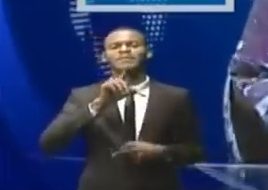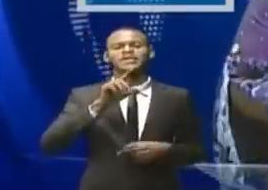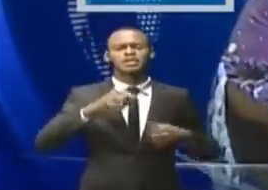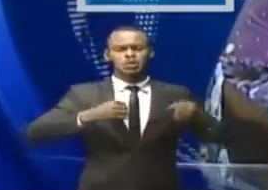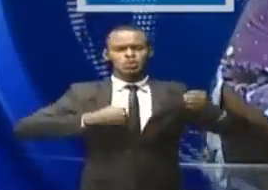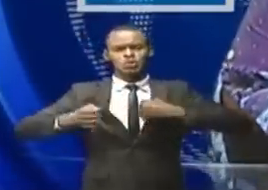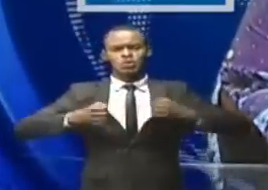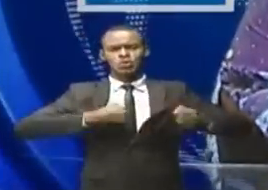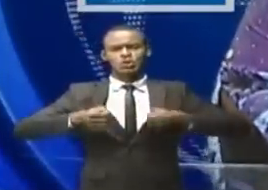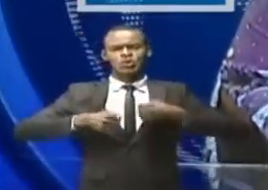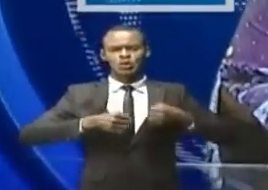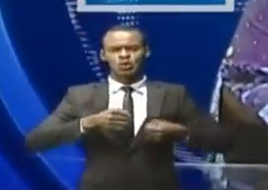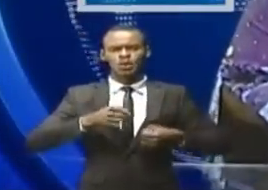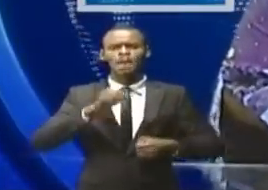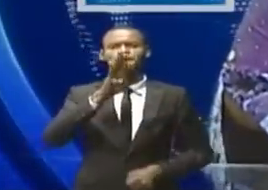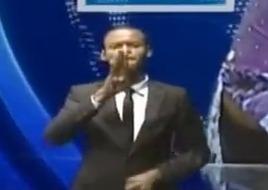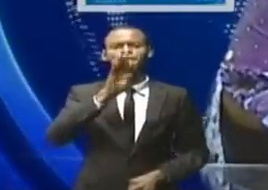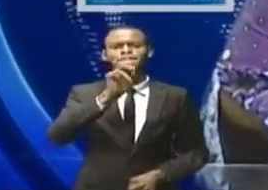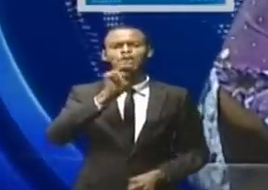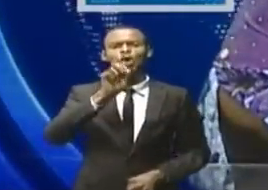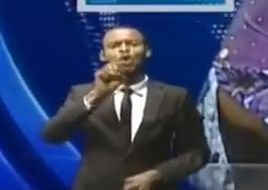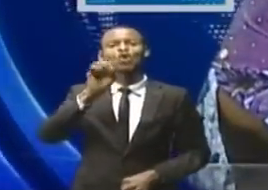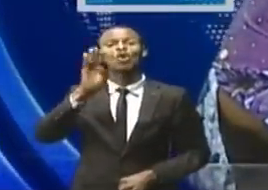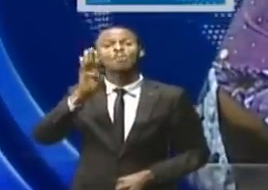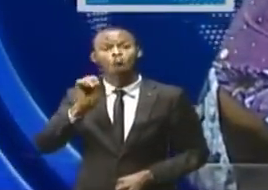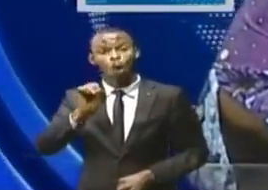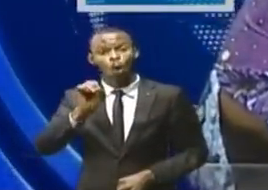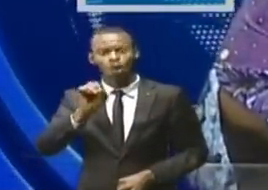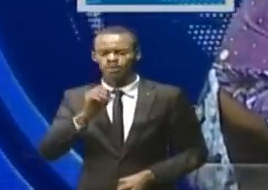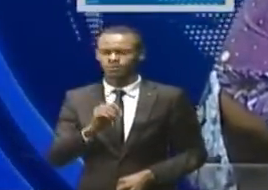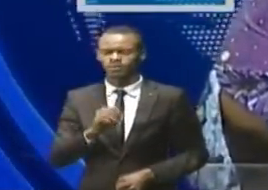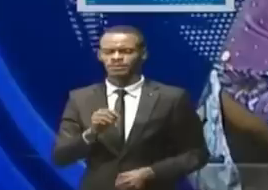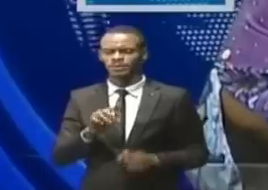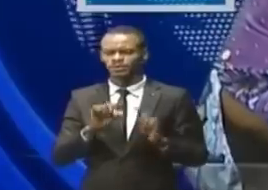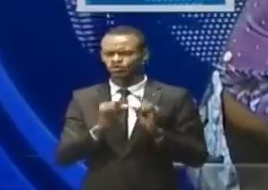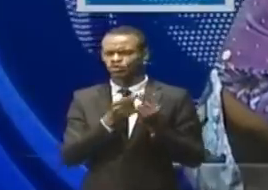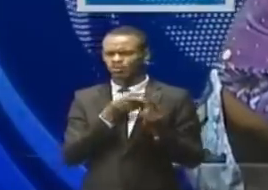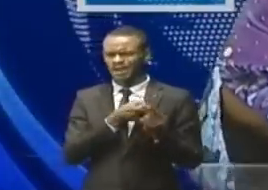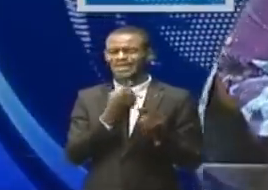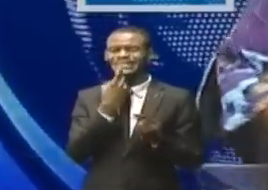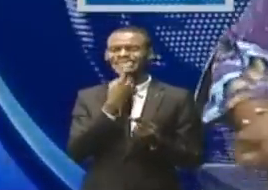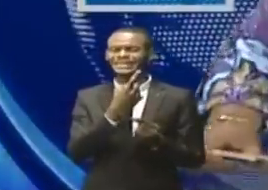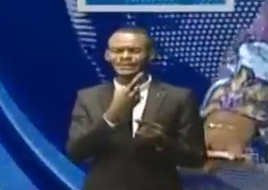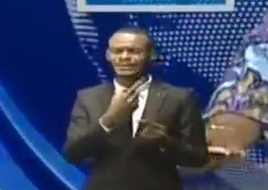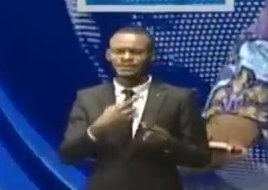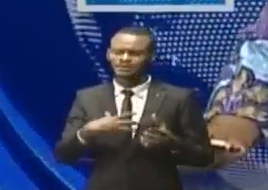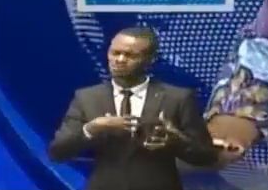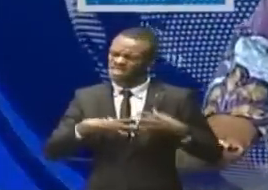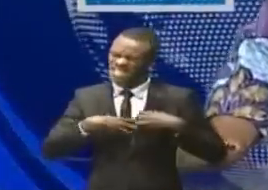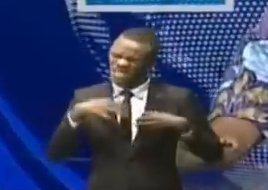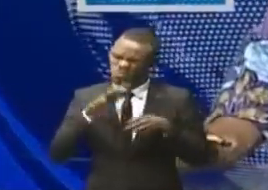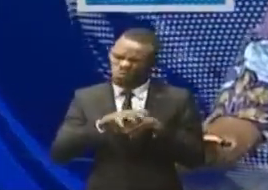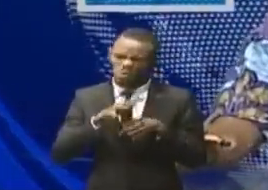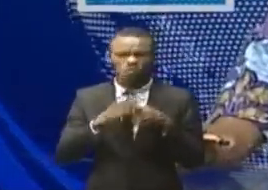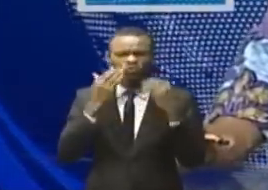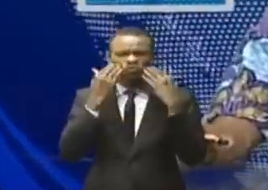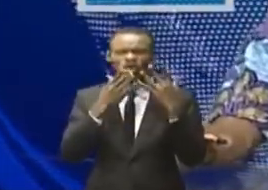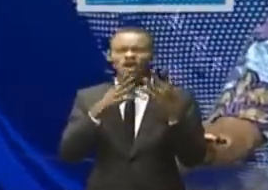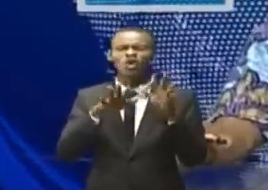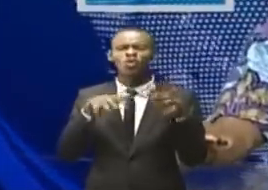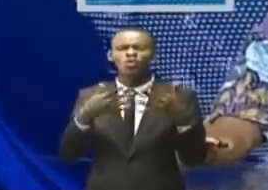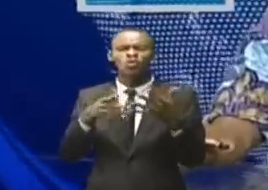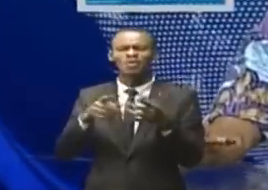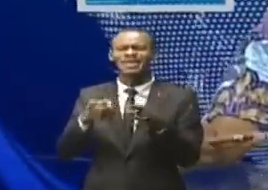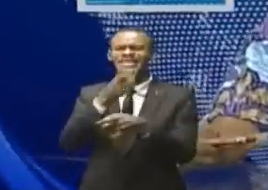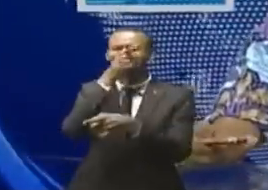dégâts causés par les violences communautaires survenues à Bassankoussou dans le Grand Équateur. Ce sujet était au centre d'un point de presse